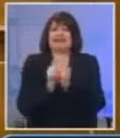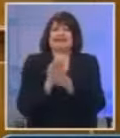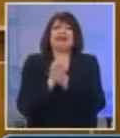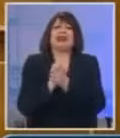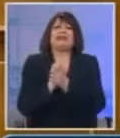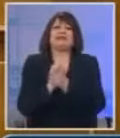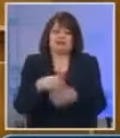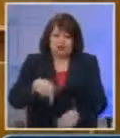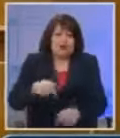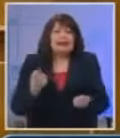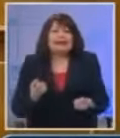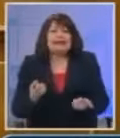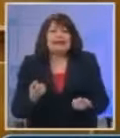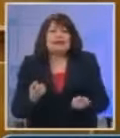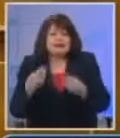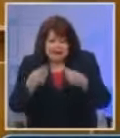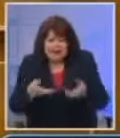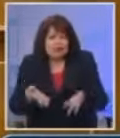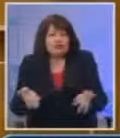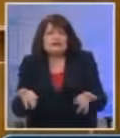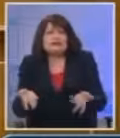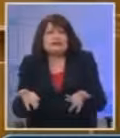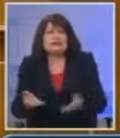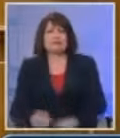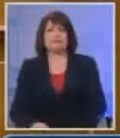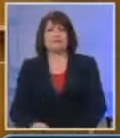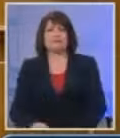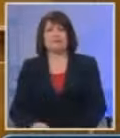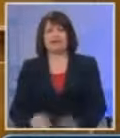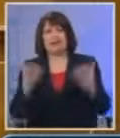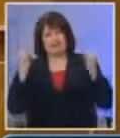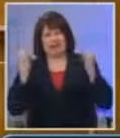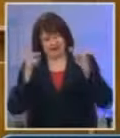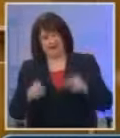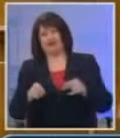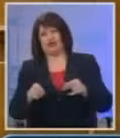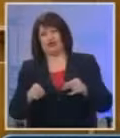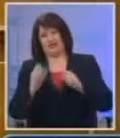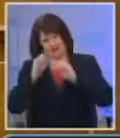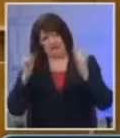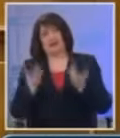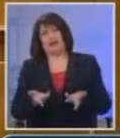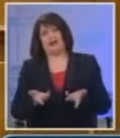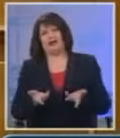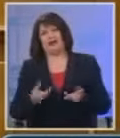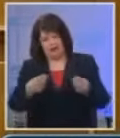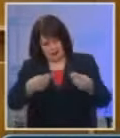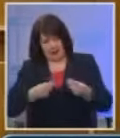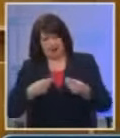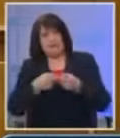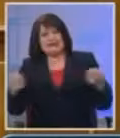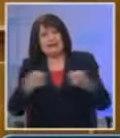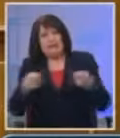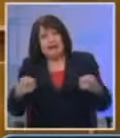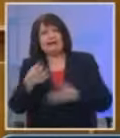εδώ? Ακούστε, να την κόψουμε την πλάκα επιτέλους. Δεν μας φέρνετε επιτέλους τα μέτρα τα οποία έχετε να